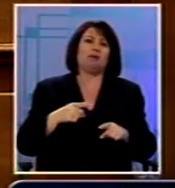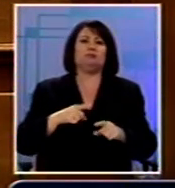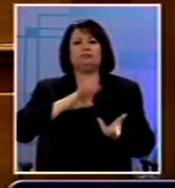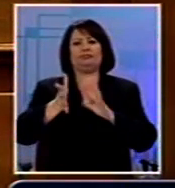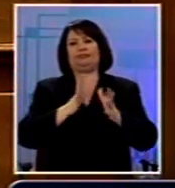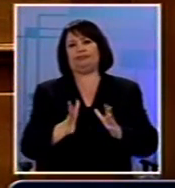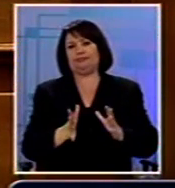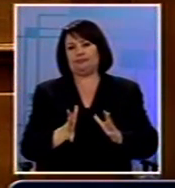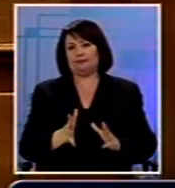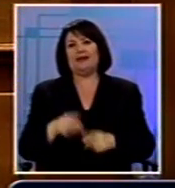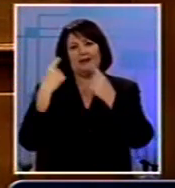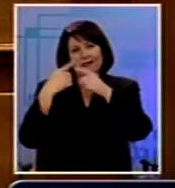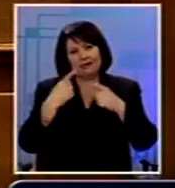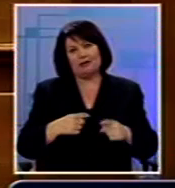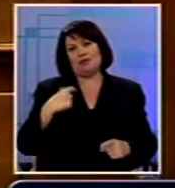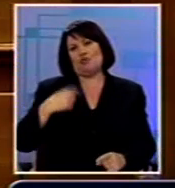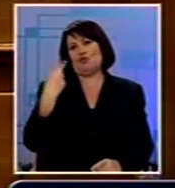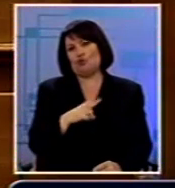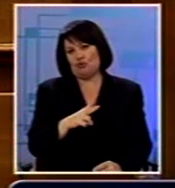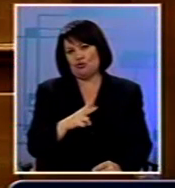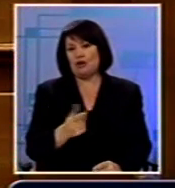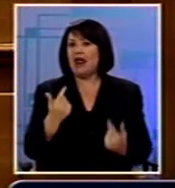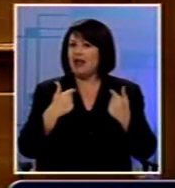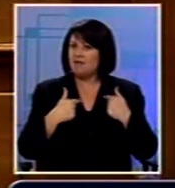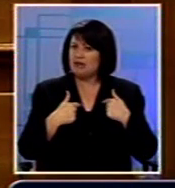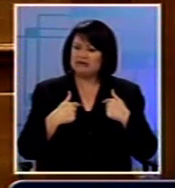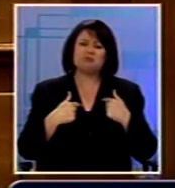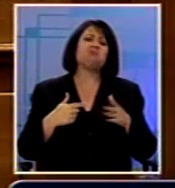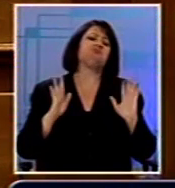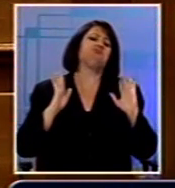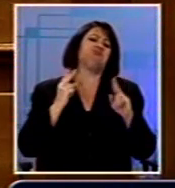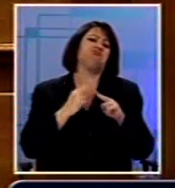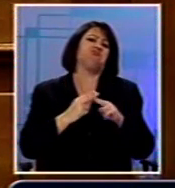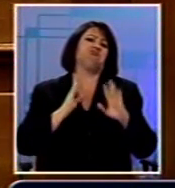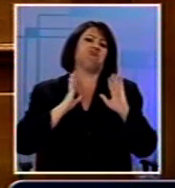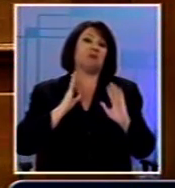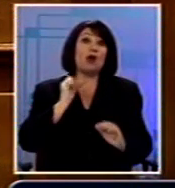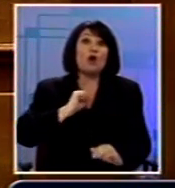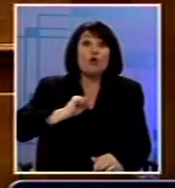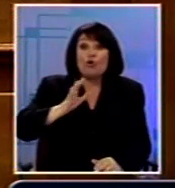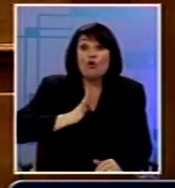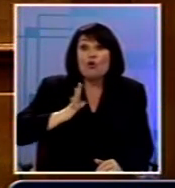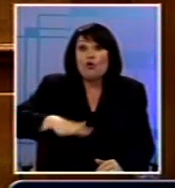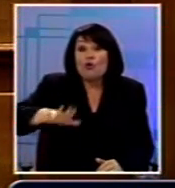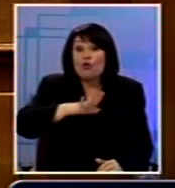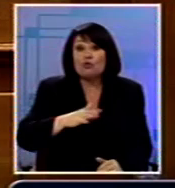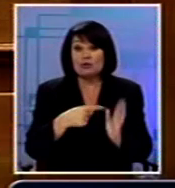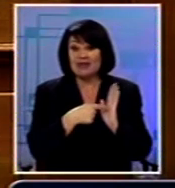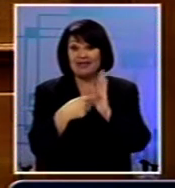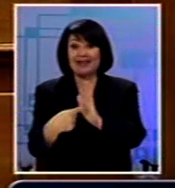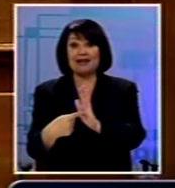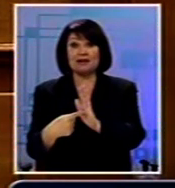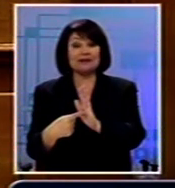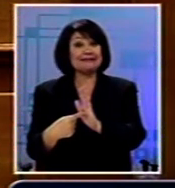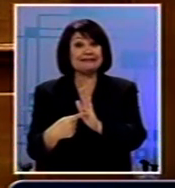κάθε στιγμή. Από διαφορετικά στελέχη σας. Εμείς δεν δίνουμε σημασία. Τον κόσμο φοβίζετε. Γιατί βγάζετε ένα πρόσωπο